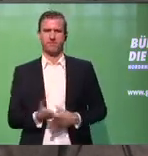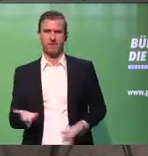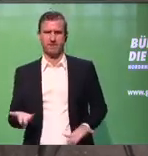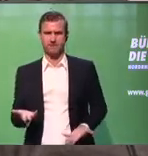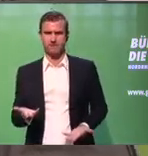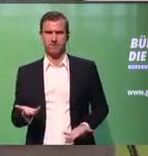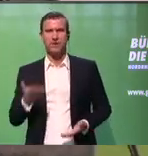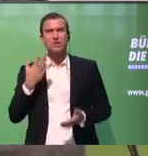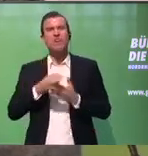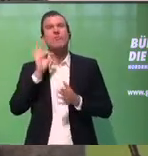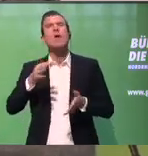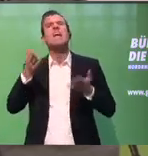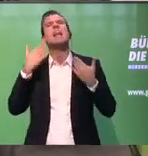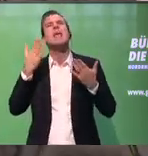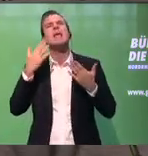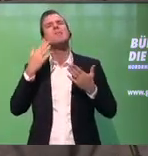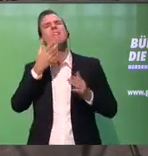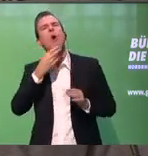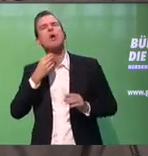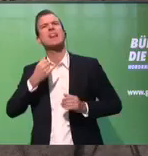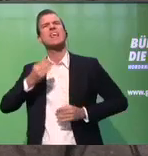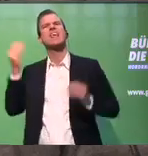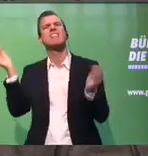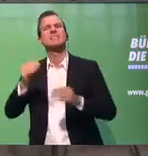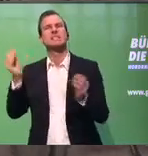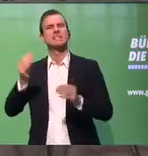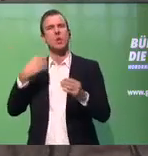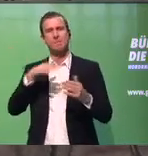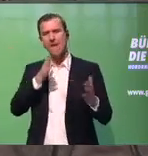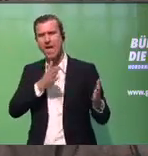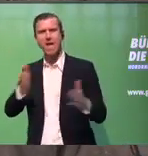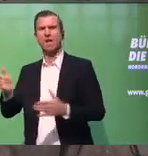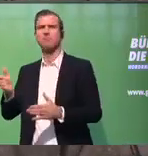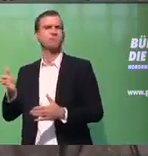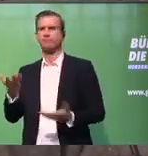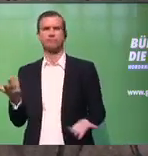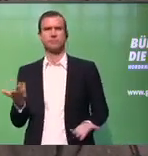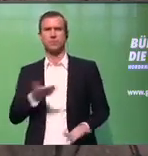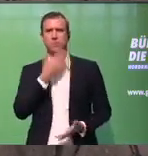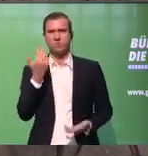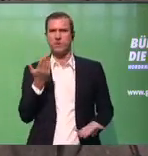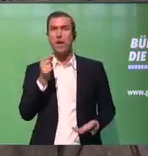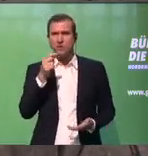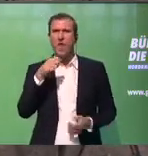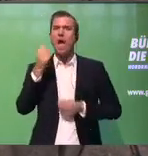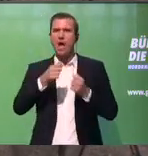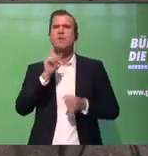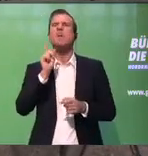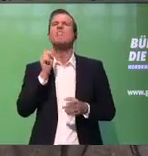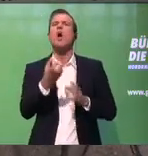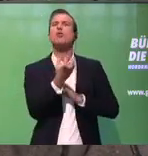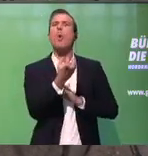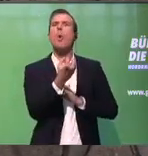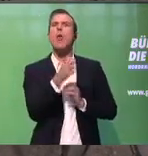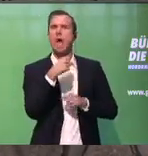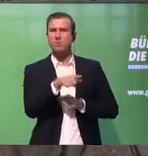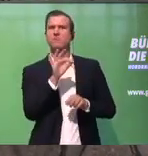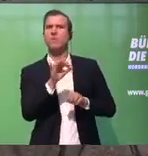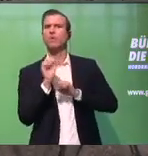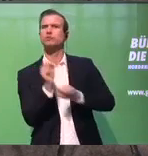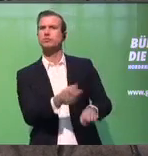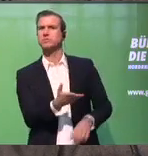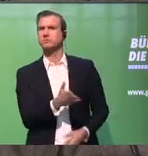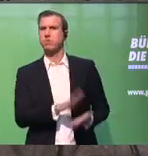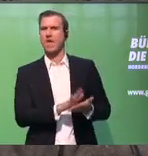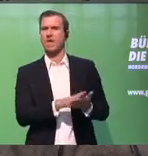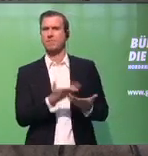Lenkungsinstrument für klimafreundliche Investitionen, das heißt auch weiterhin im Umkehrschluss ein Schutz für die Kohle.